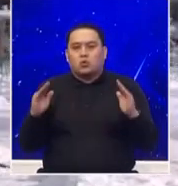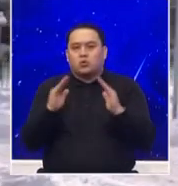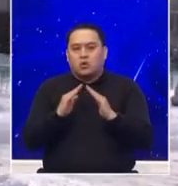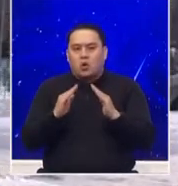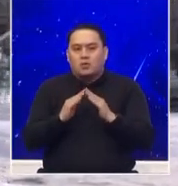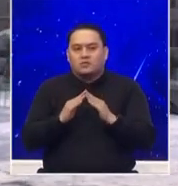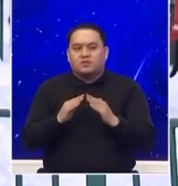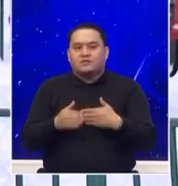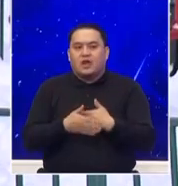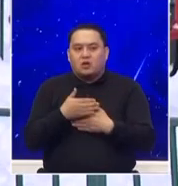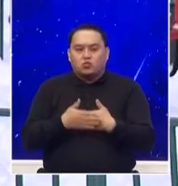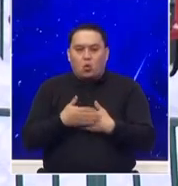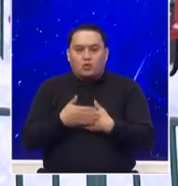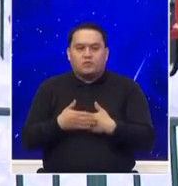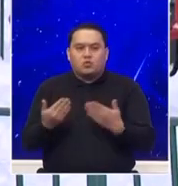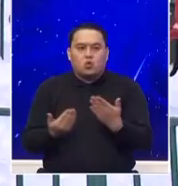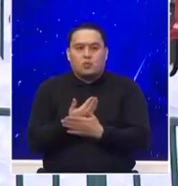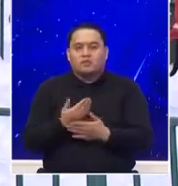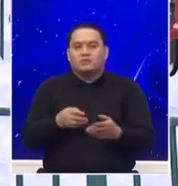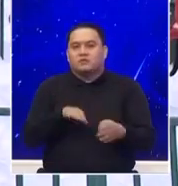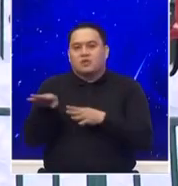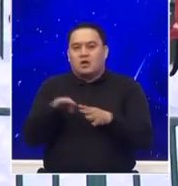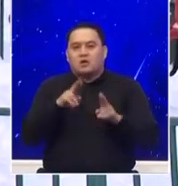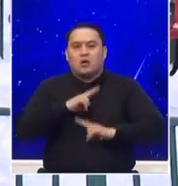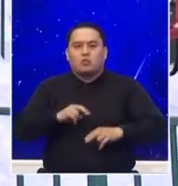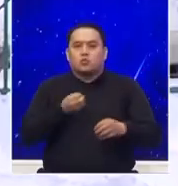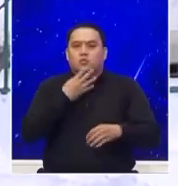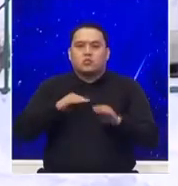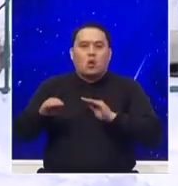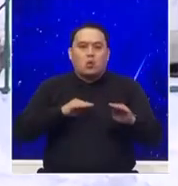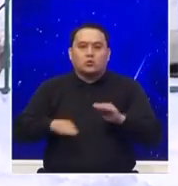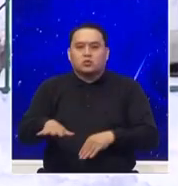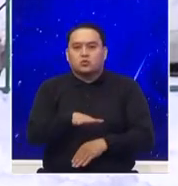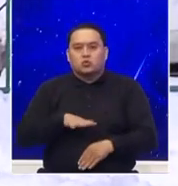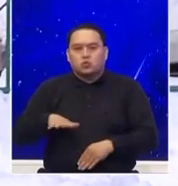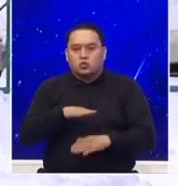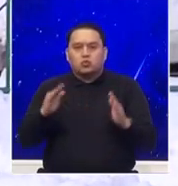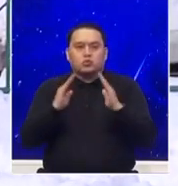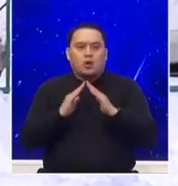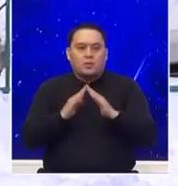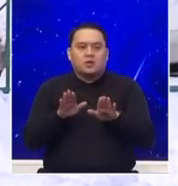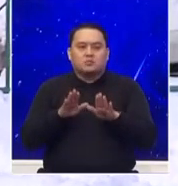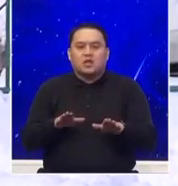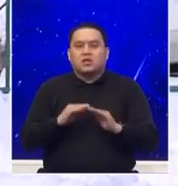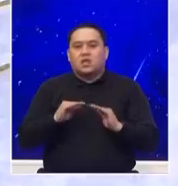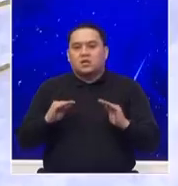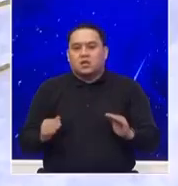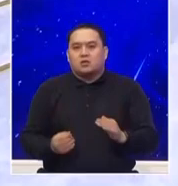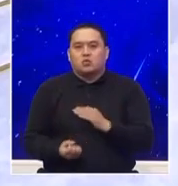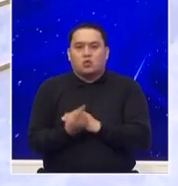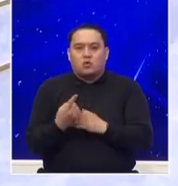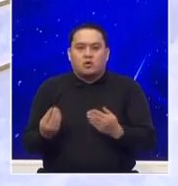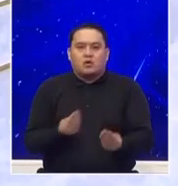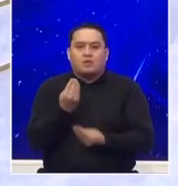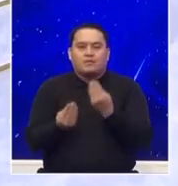но и снаружи. Здесь по всем современным стандартам провели работы по благоустройству придомовой территории. У местной ребятни появилась современная